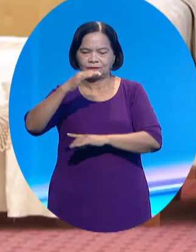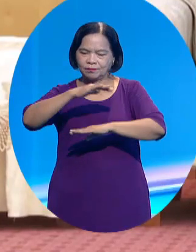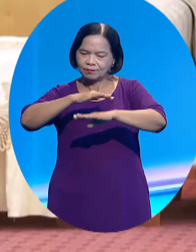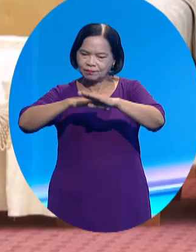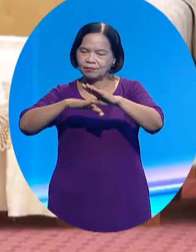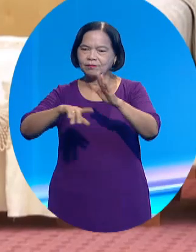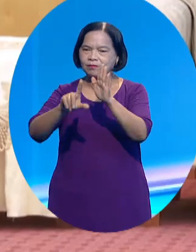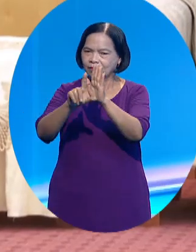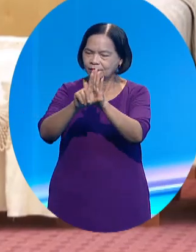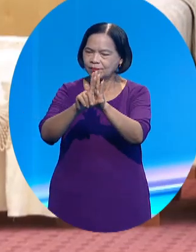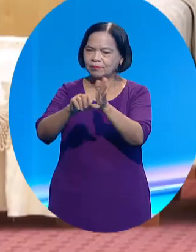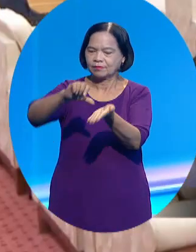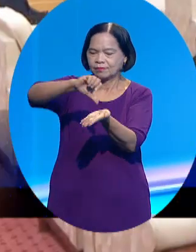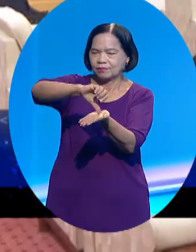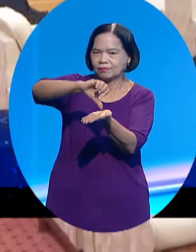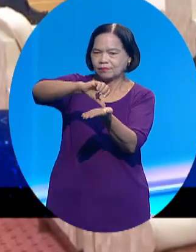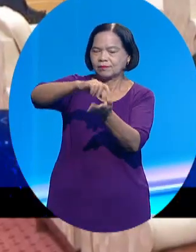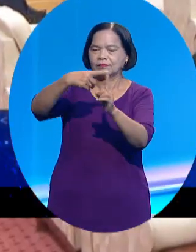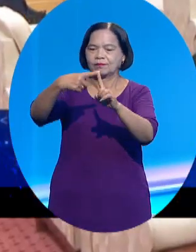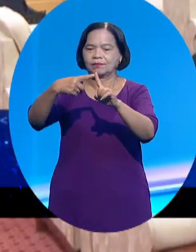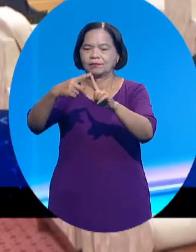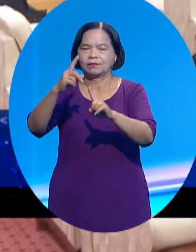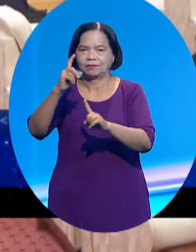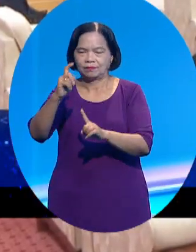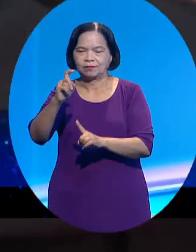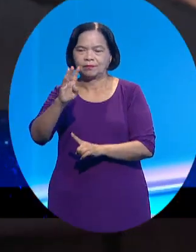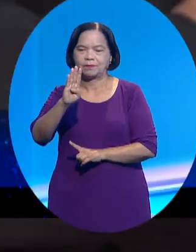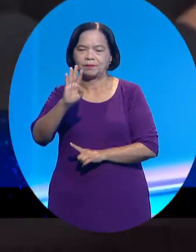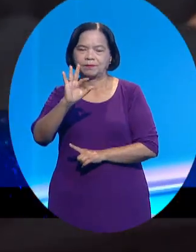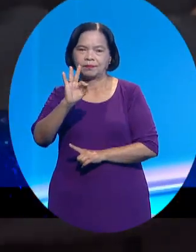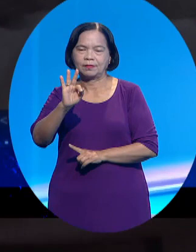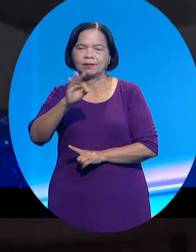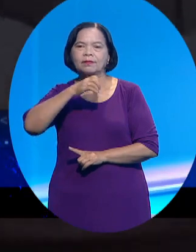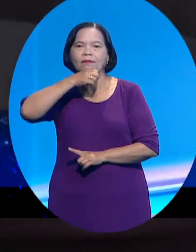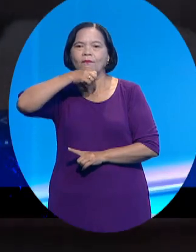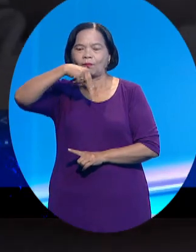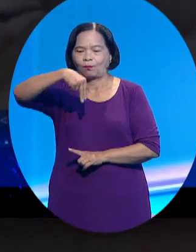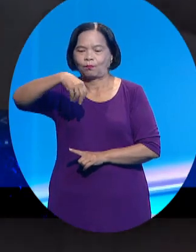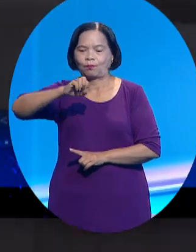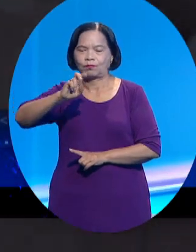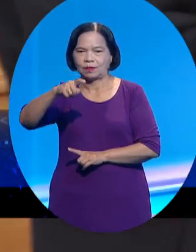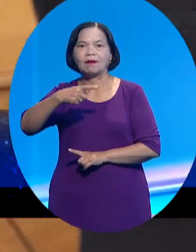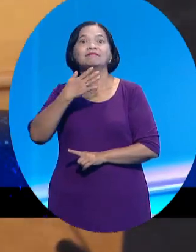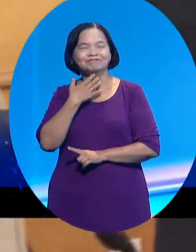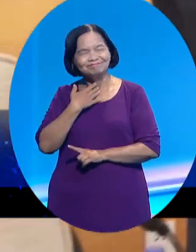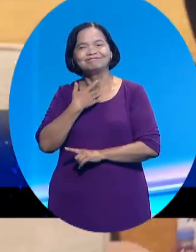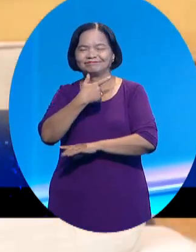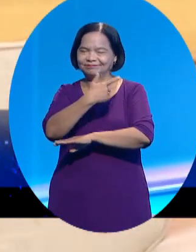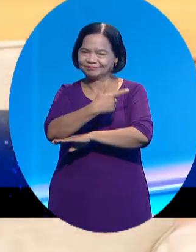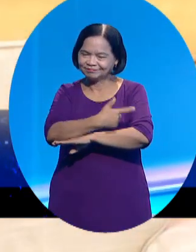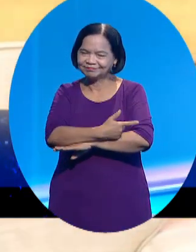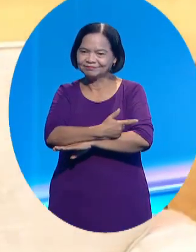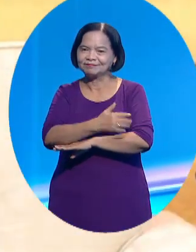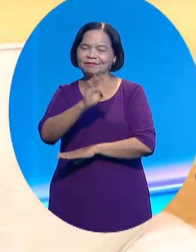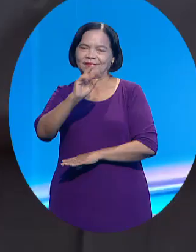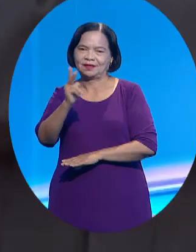hành lang pháp lý cho trung tâm tài chính phố Đông Bí thư thành ủy thành phố hồ chí minh vă N H vọng trong thời gian tới phố đông nói riêng thường